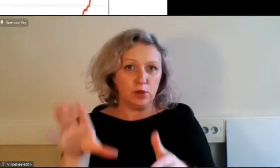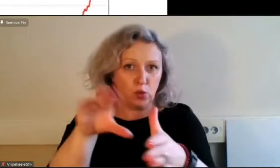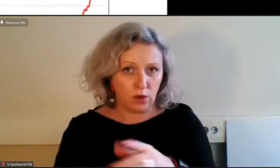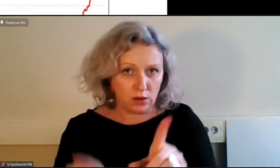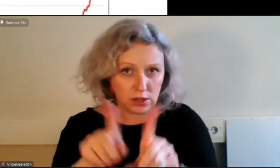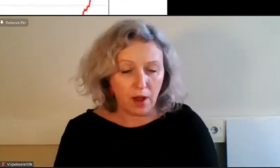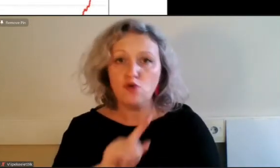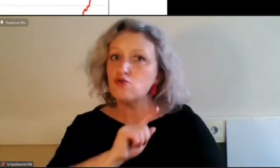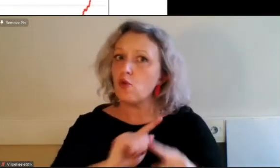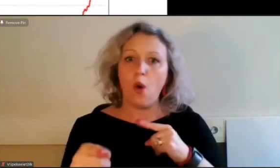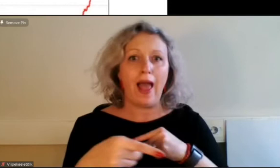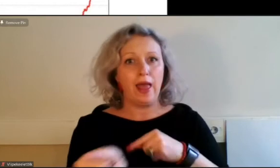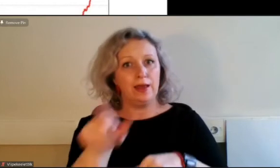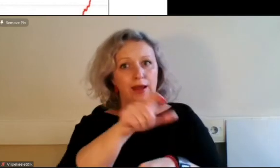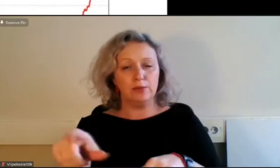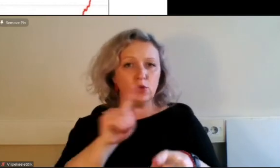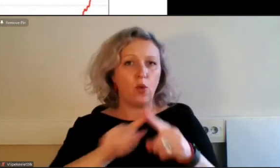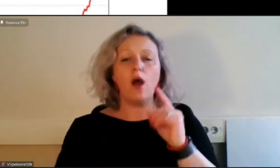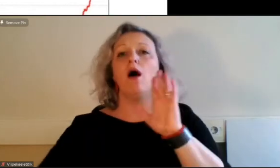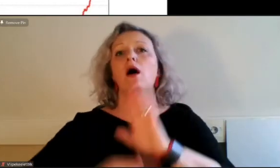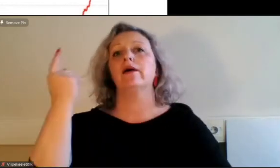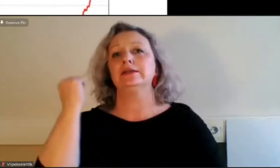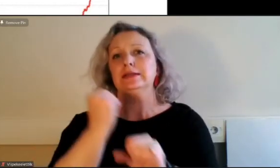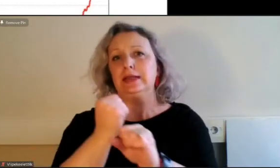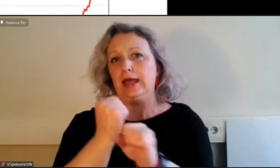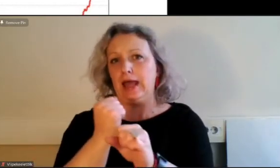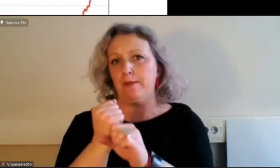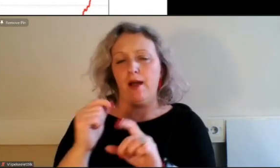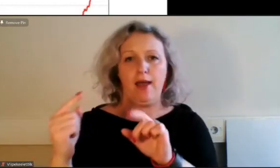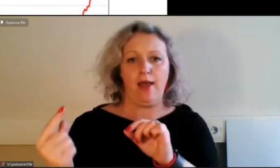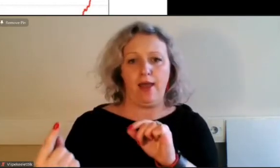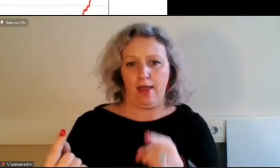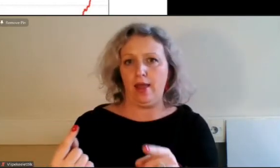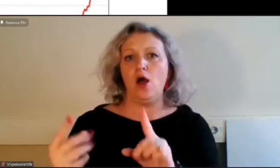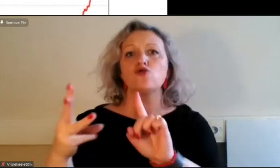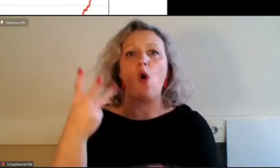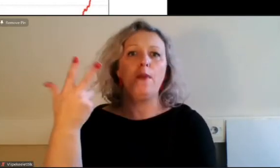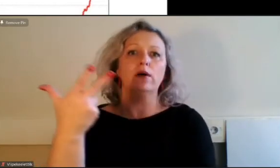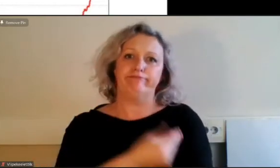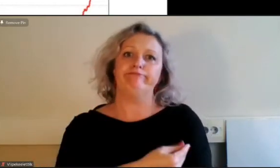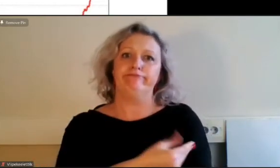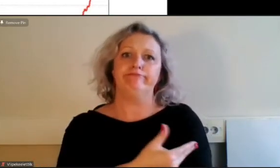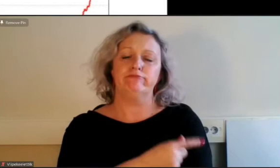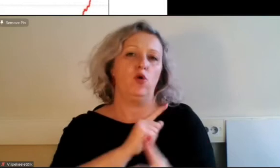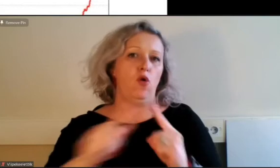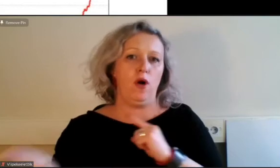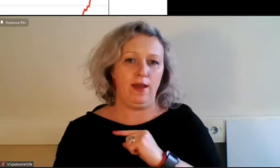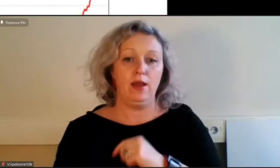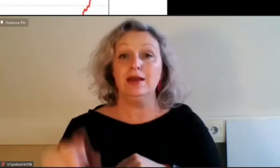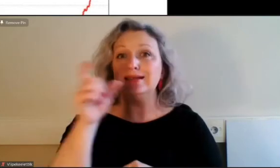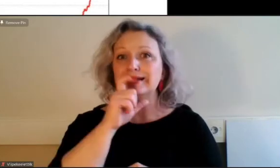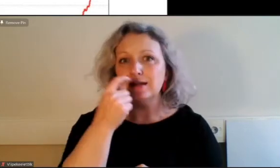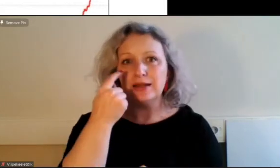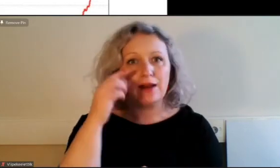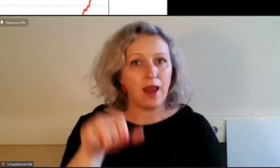selgelt erinev ja haiglaravi vajadus on selgelt erinev. Üle 60-aastaste hulgas nakatumiste